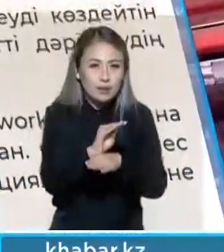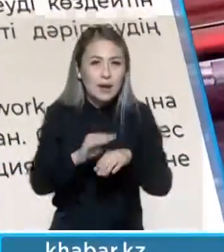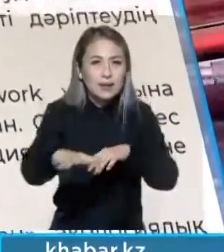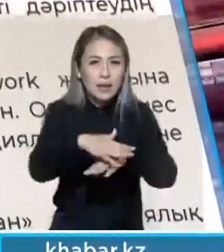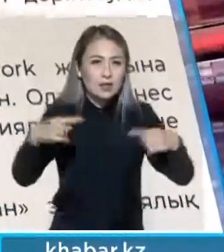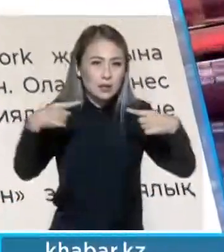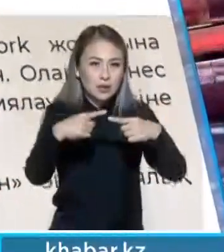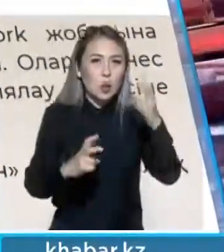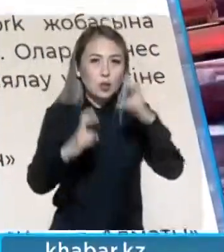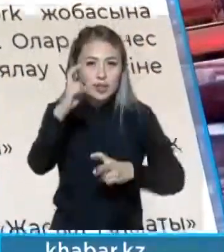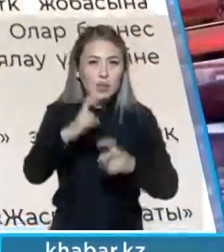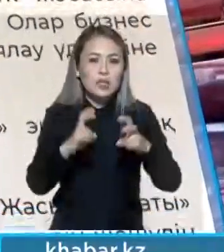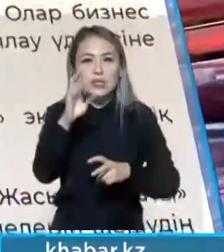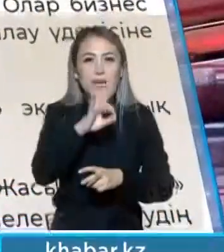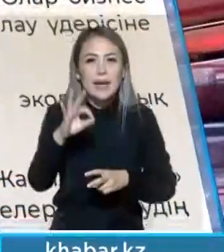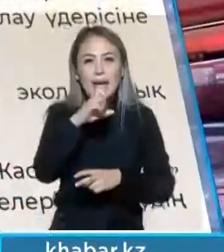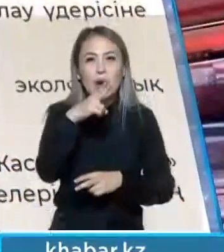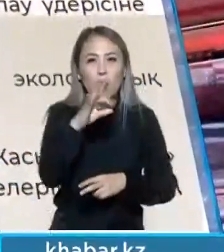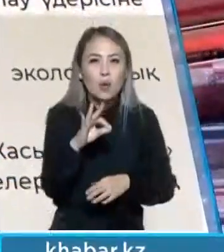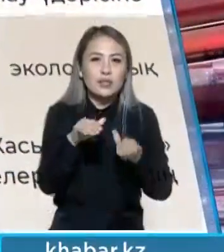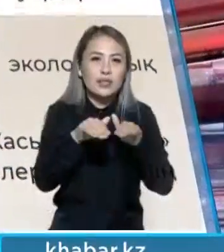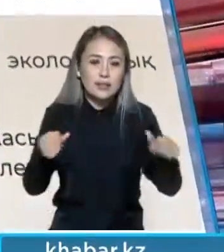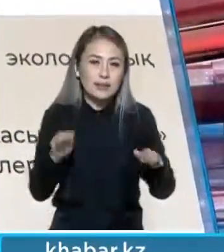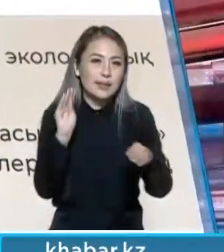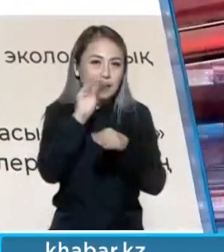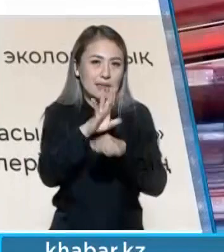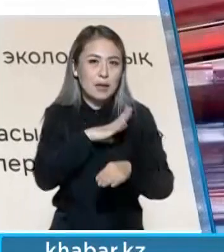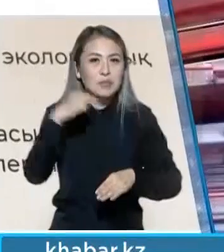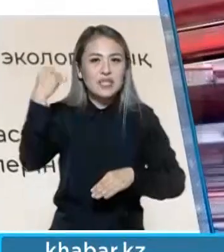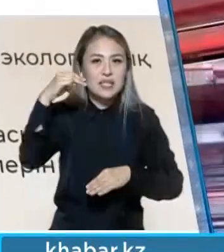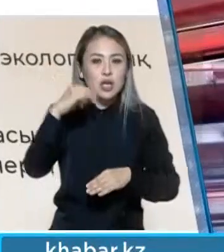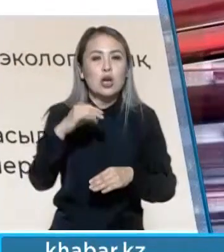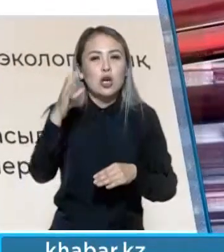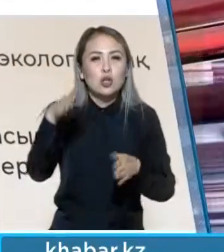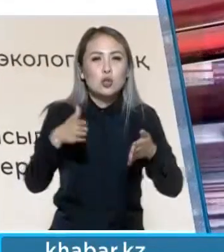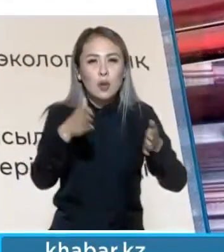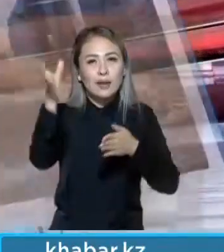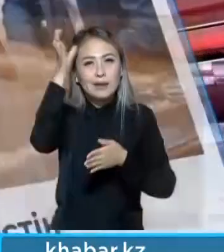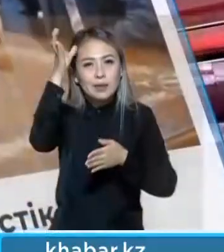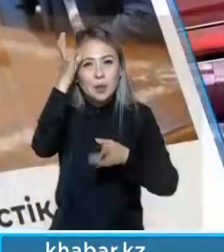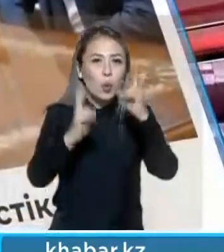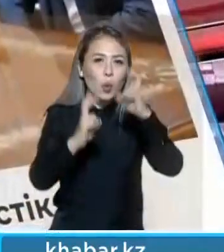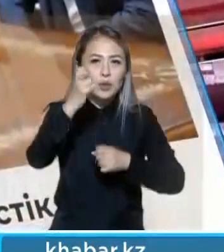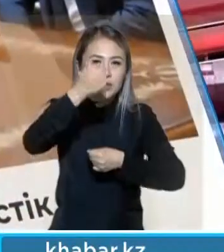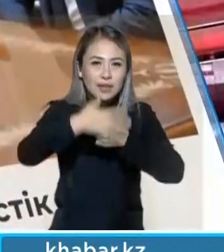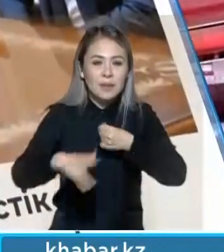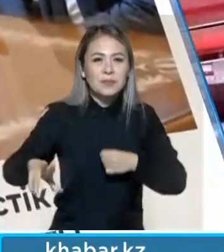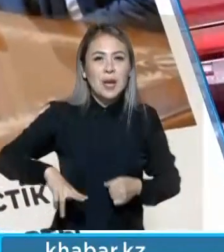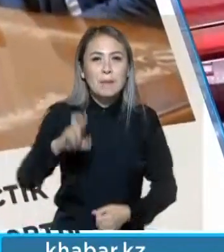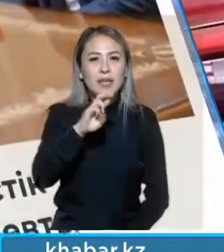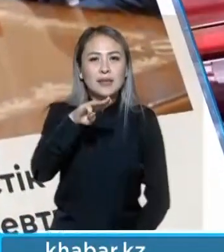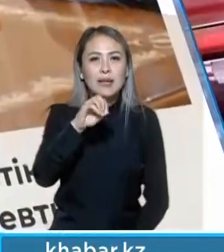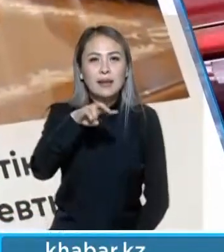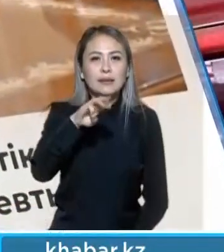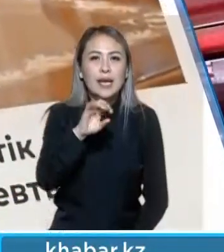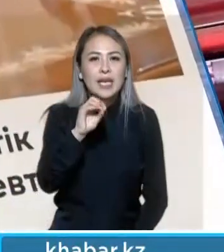қосылған. Нақтырақ айтқанда өндірістік процестерге эко-стандарт енгізілген. Президент сондай-ақ жол ғылыми өндірістік орталығының директоры Бағдат